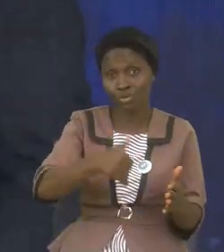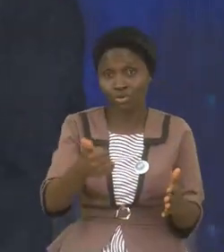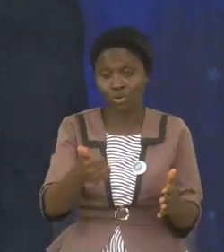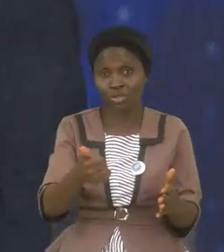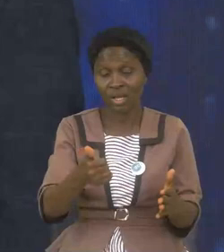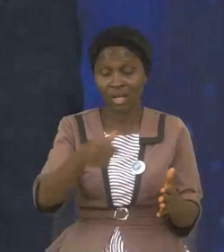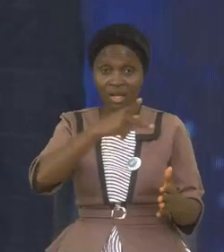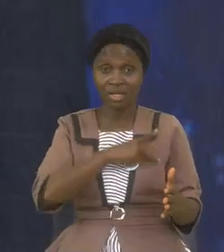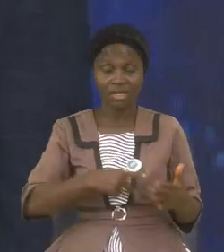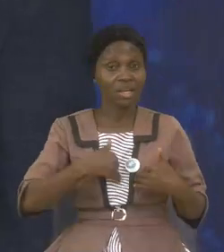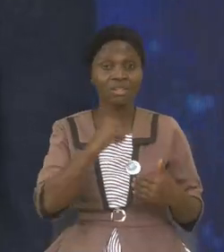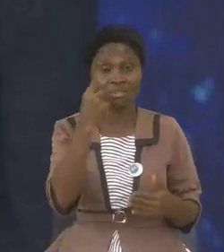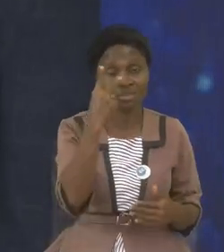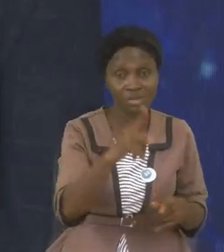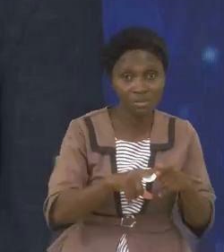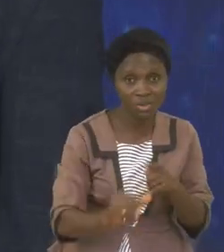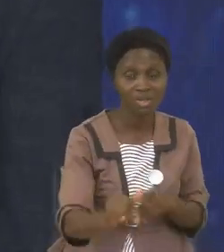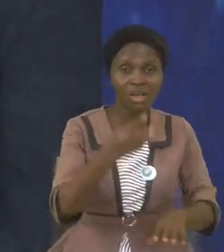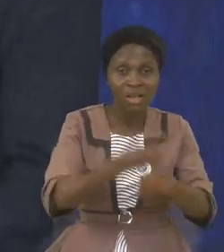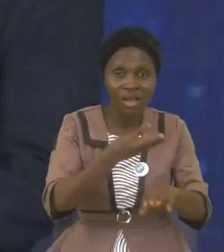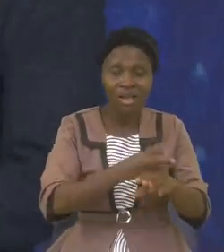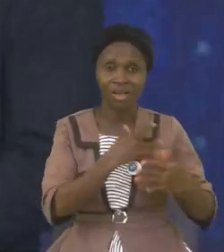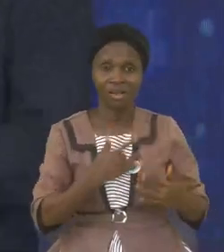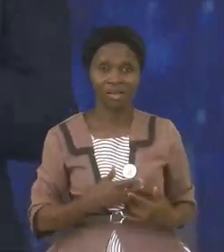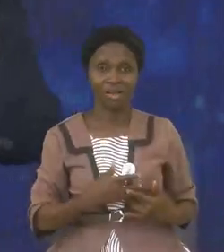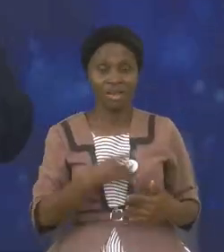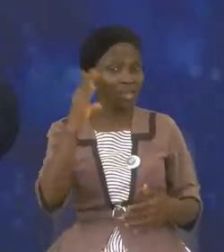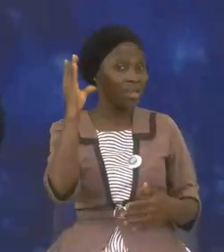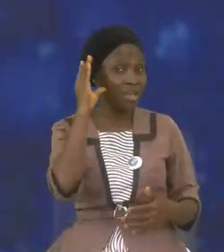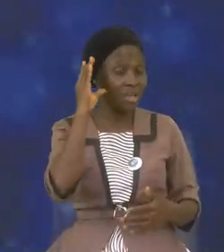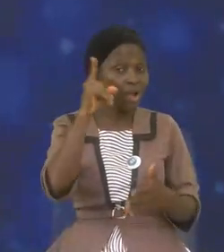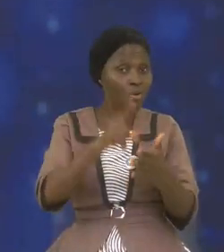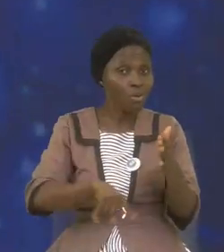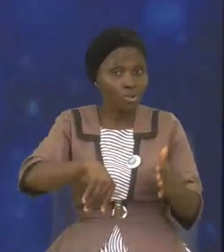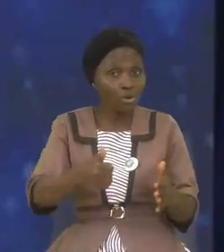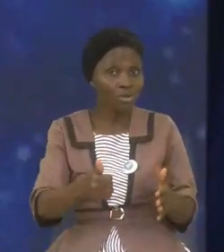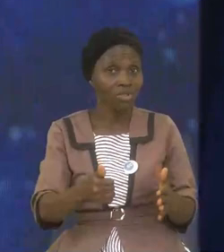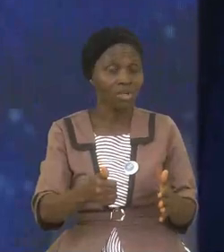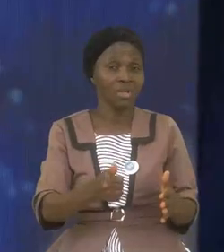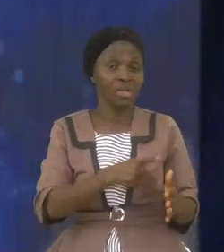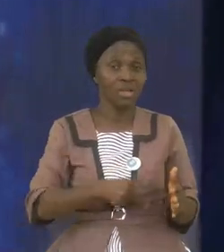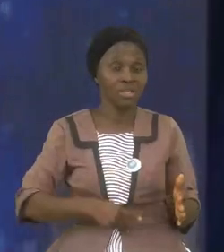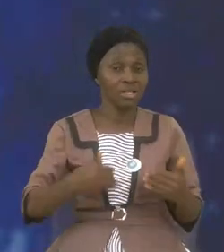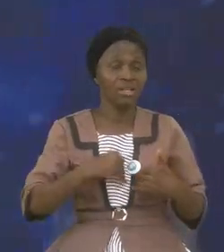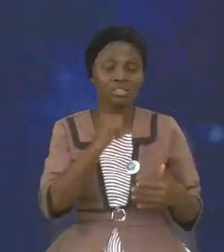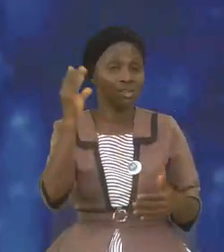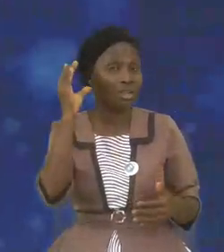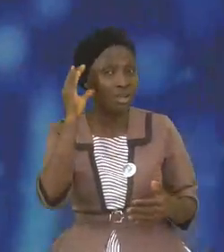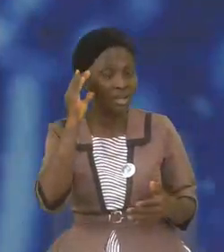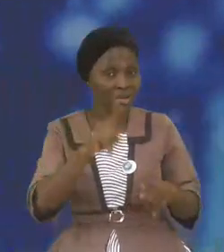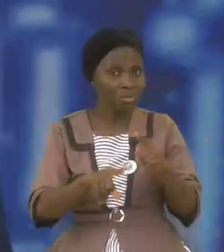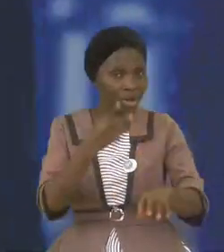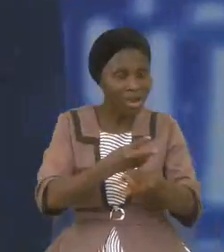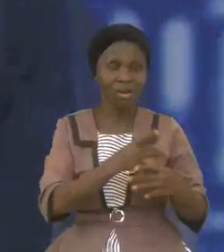endurci d'orgueil. Et il a vu ce qu'un autre roi n'a jamais vu. Il a entendu ce que personne n'a